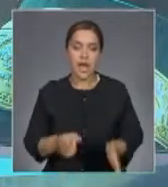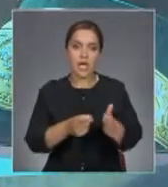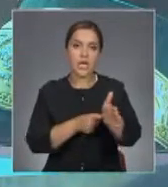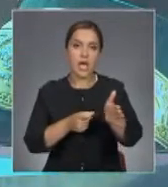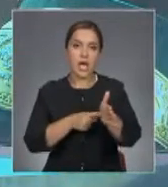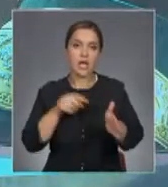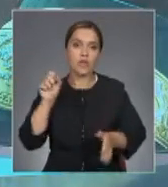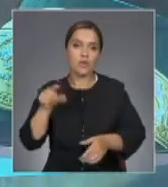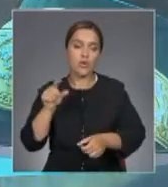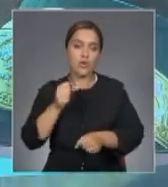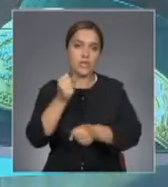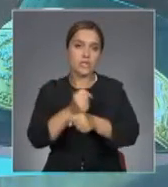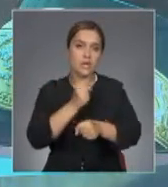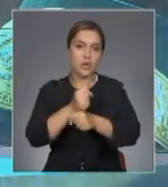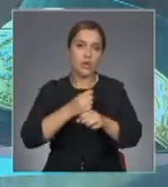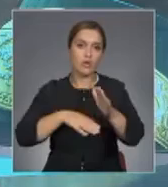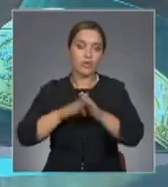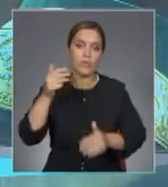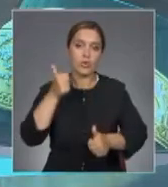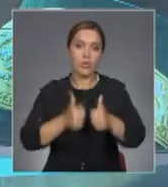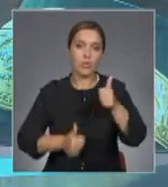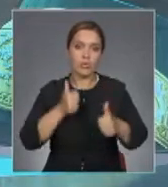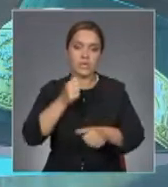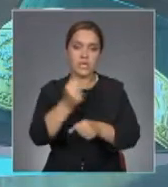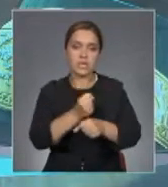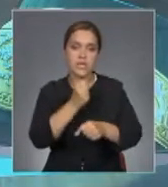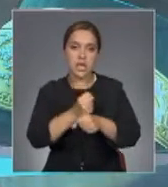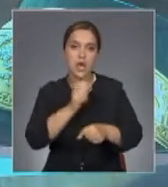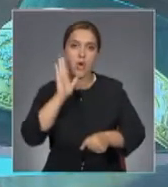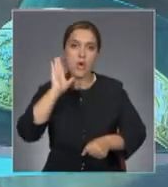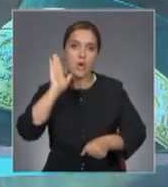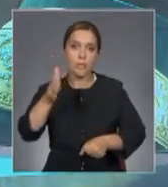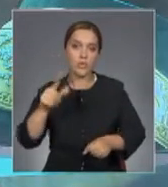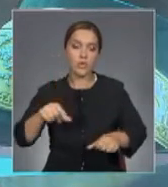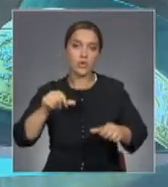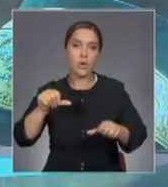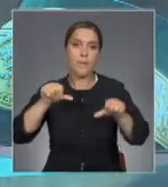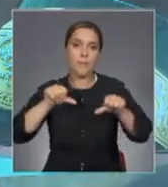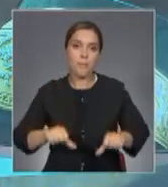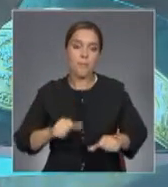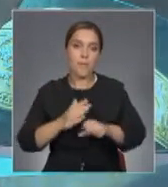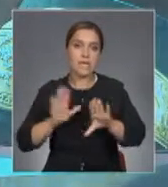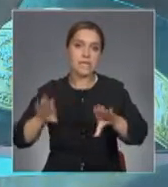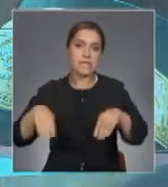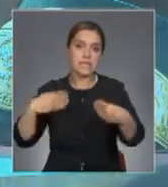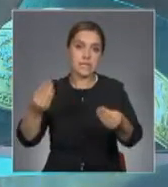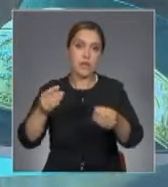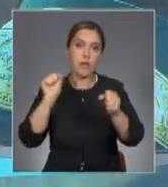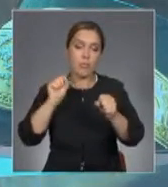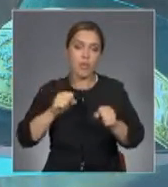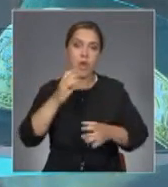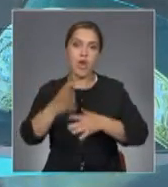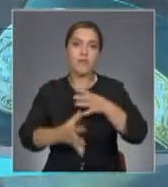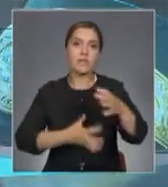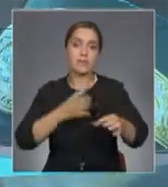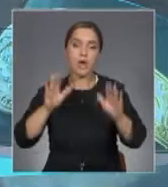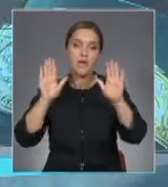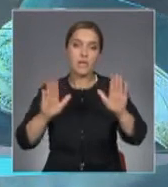Каргандинские ювелиры признаны лучшими на конкурсе «Сувениры Сарарки». Это дает им право представить свои изделия на всемирной